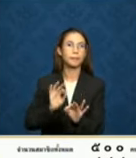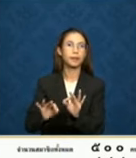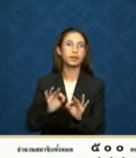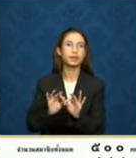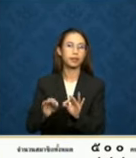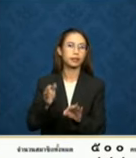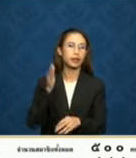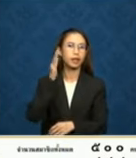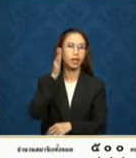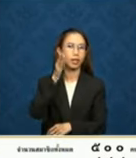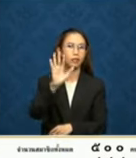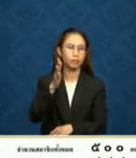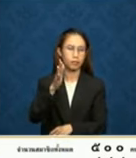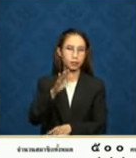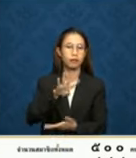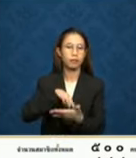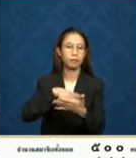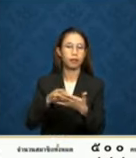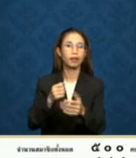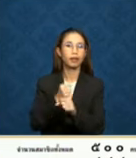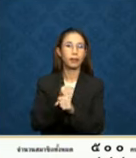่างที่นโยบายนี้ควรจะทำได้เลย